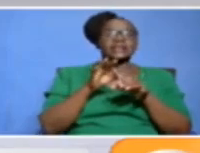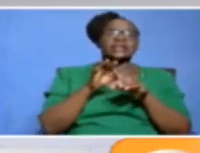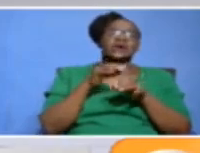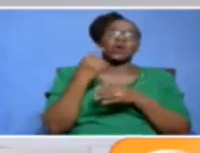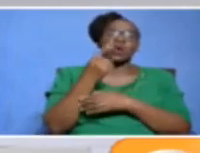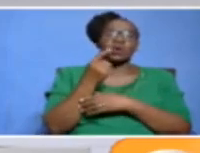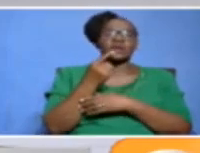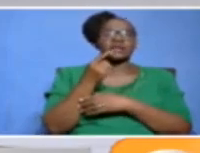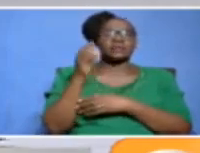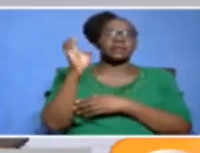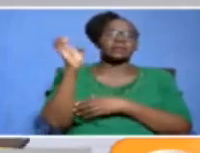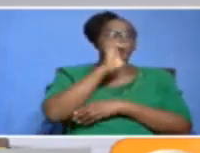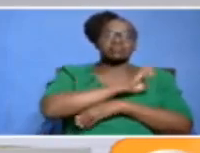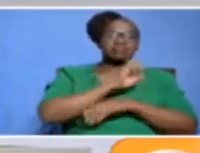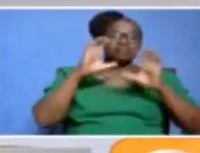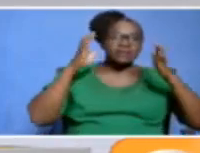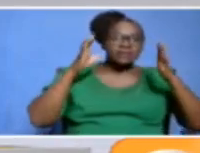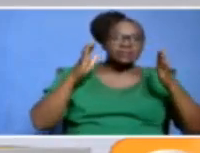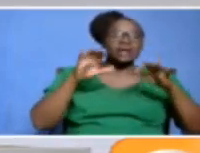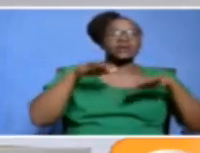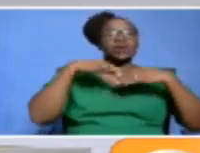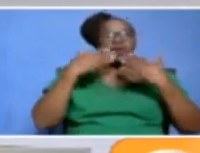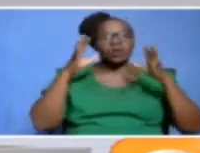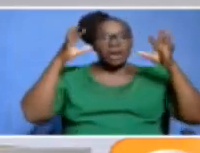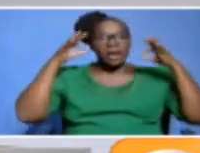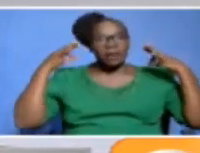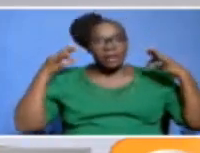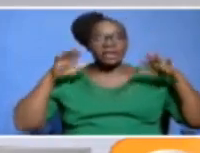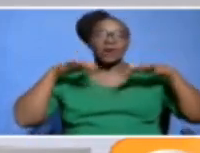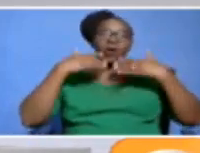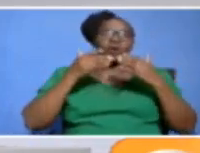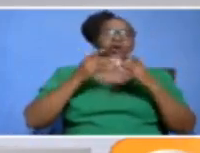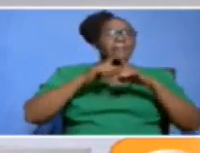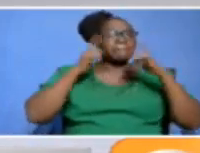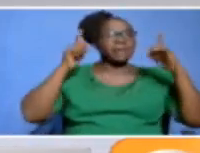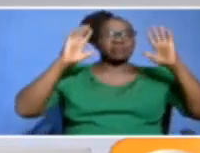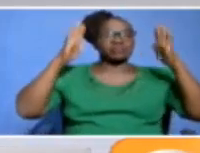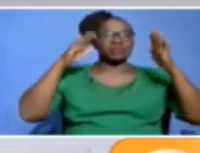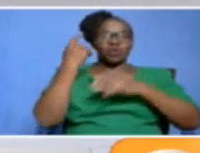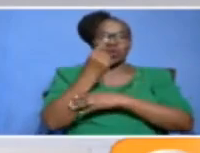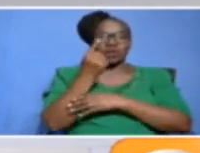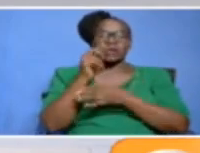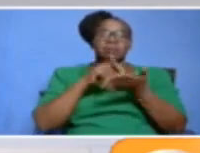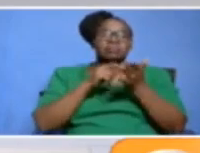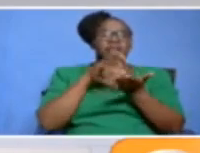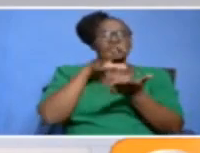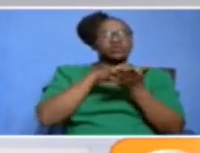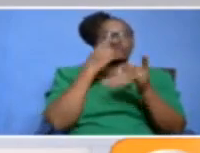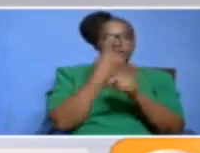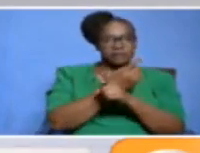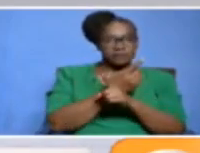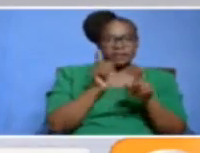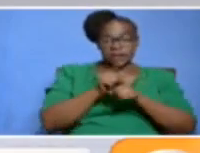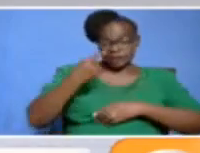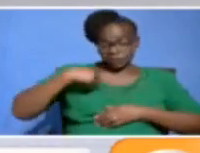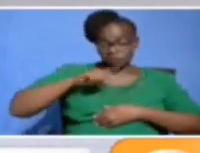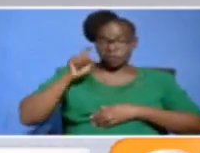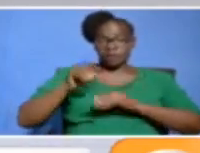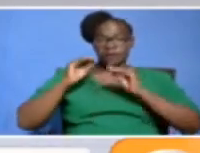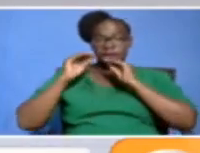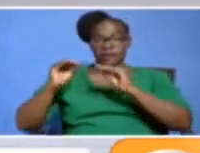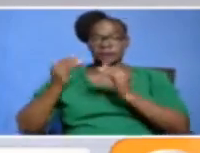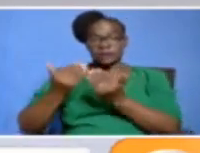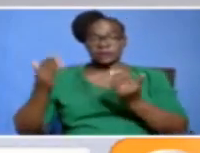maziwa. Biriani ili amuli paka kufanywa harusi kwa jirani. Haya ni mazingira ambayo yapo. Sasa pia sisi wazazi natakana tuwafundishe watoto wetu kwamba